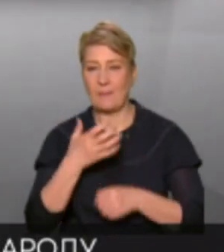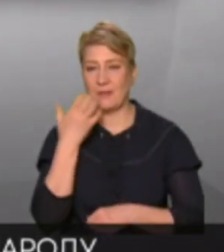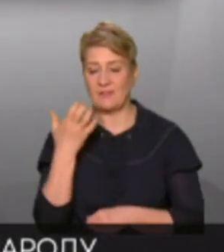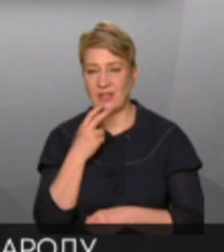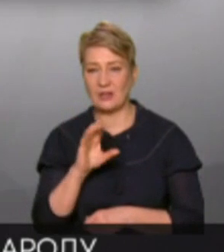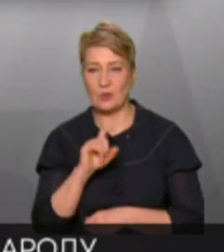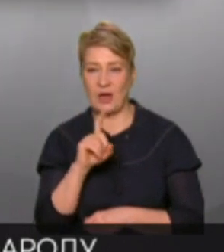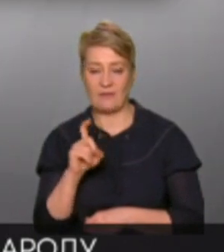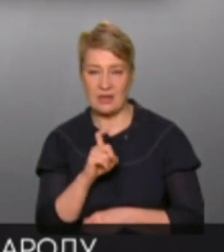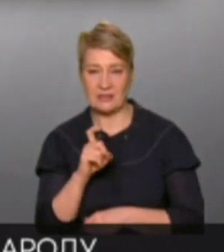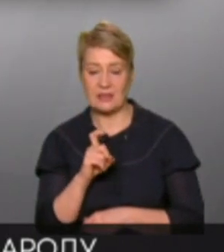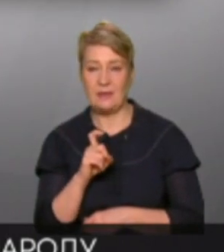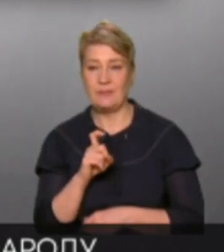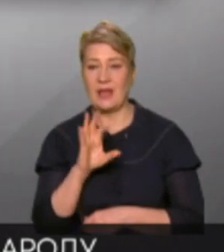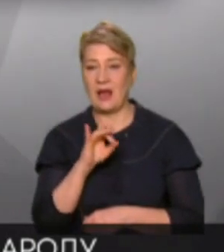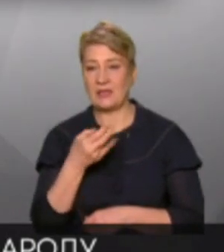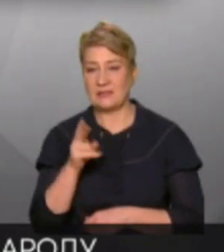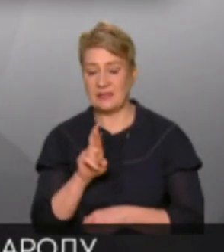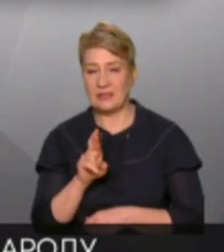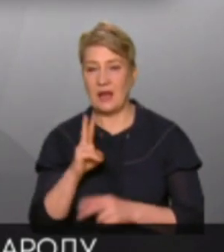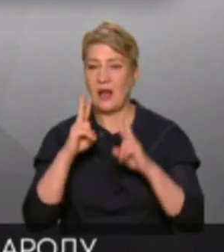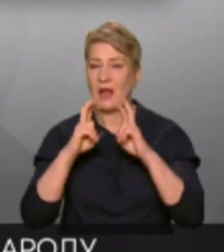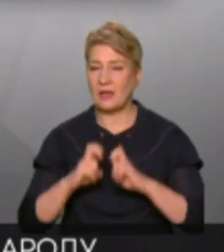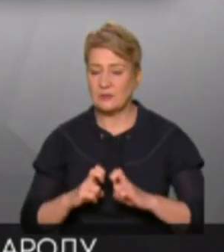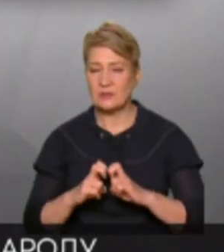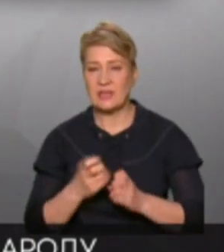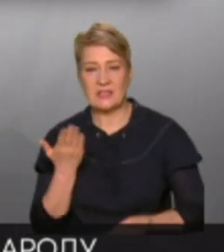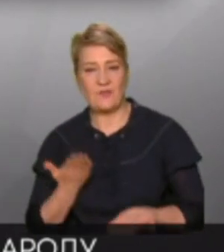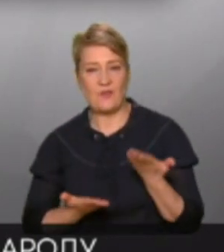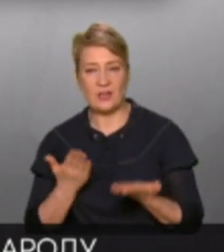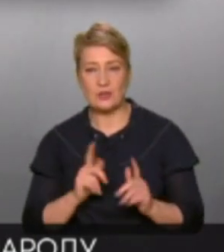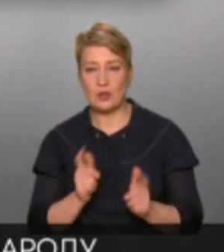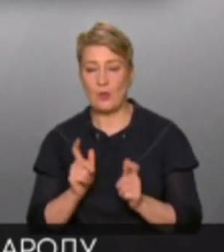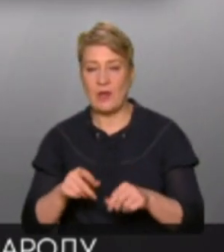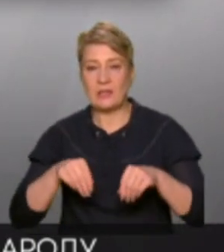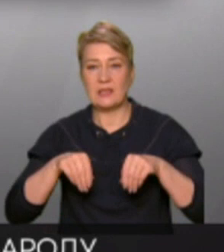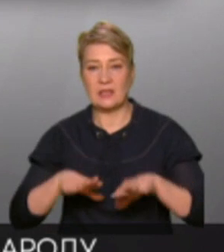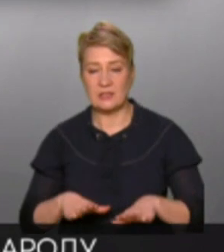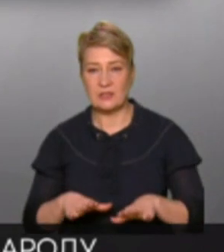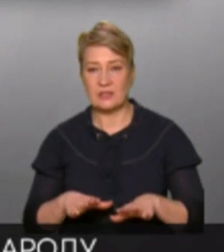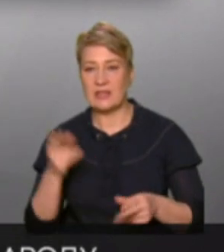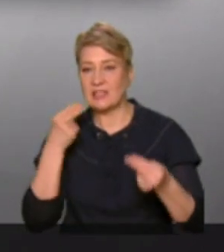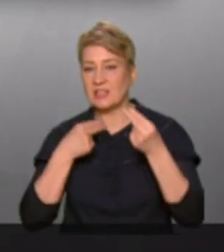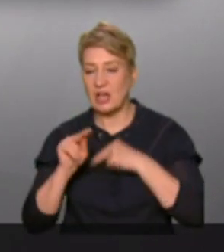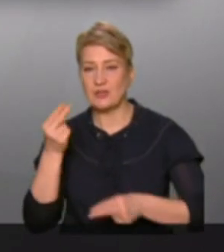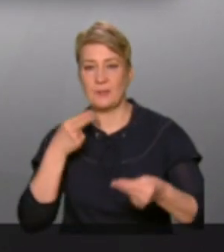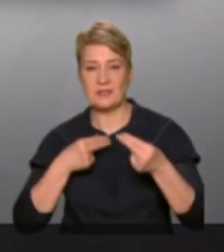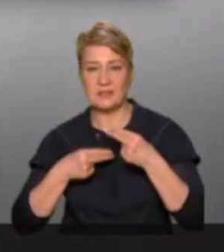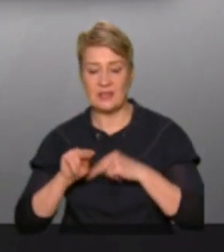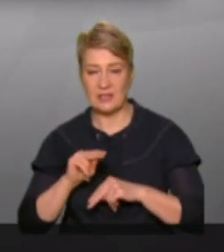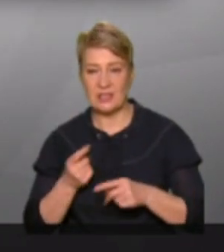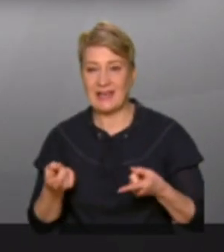та Південно-Східної Азії. Аналізуйте, зважуйте, ухвалюйте рішення. З кращими з кращих